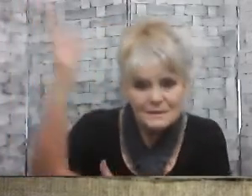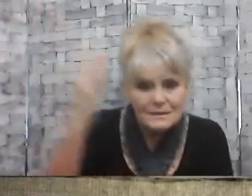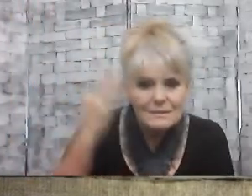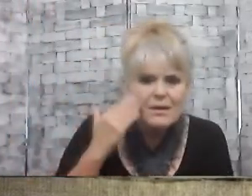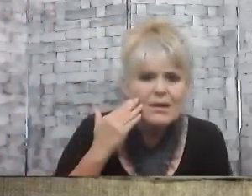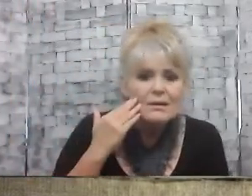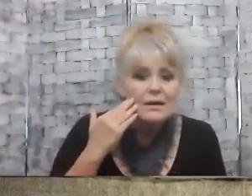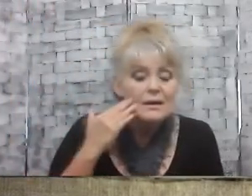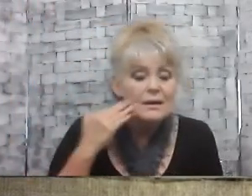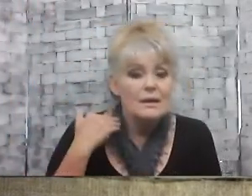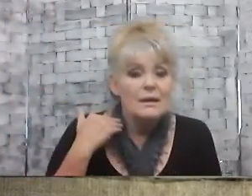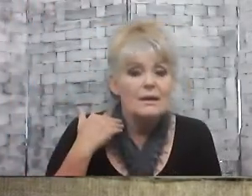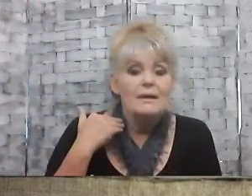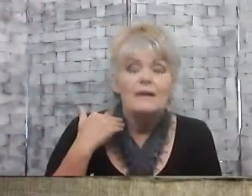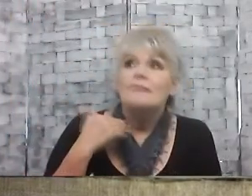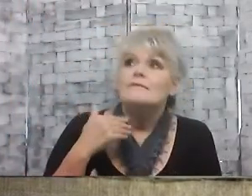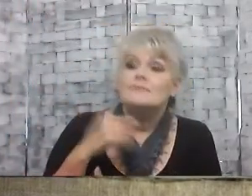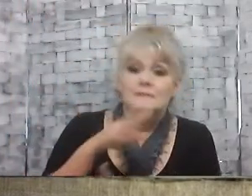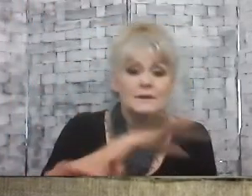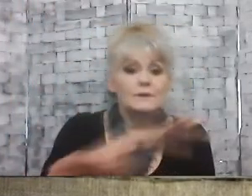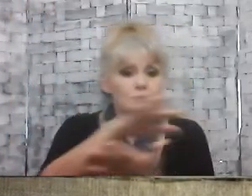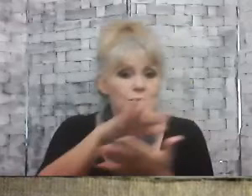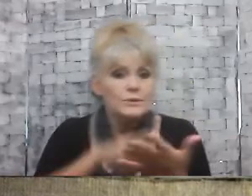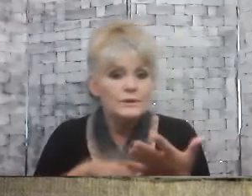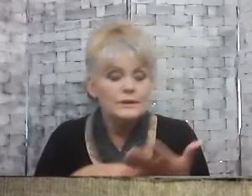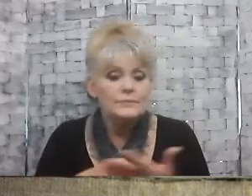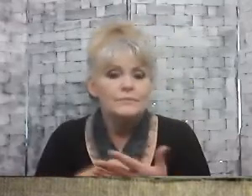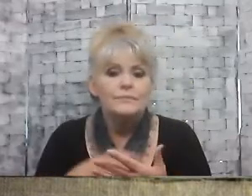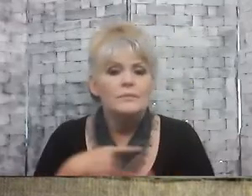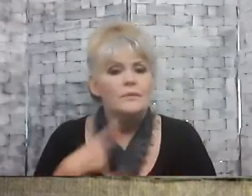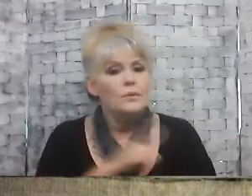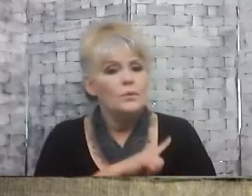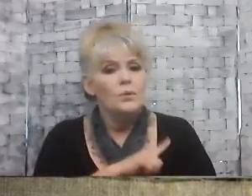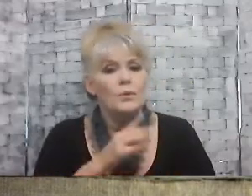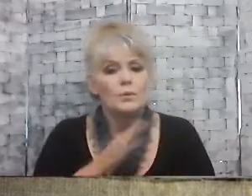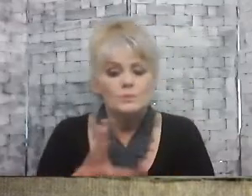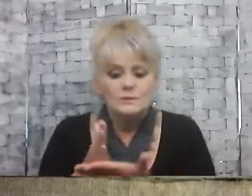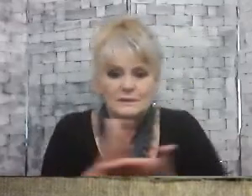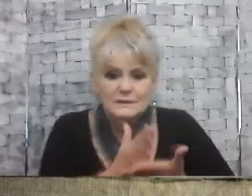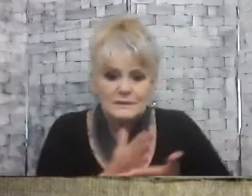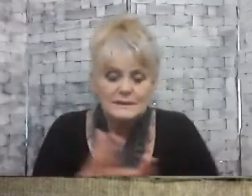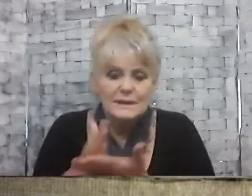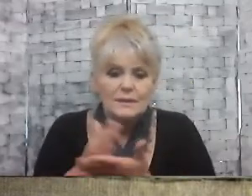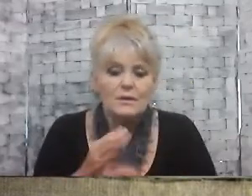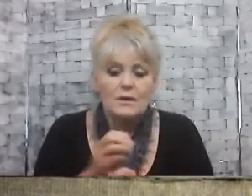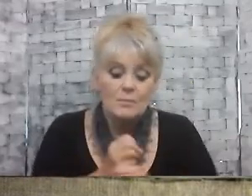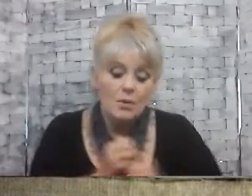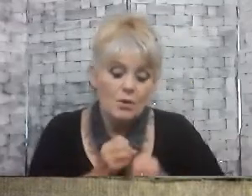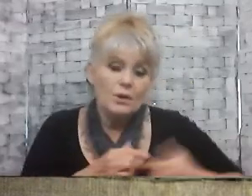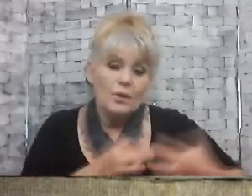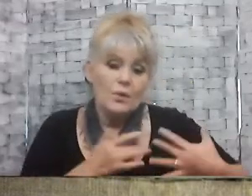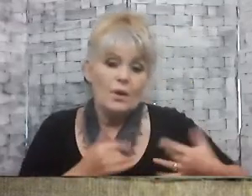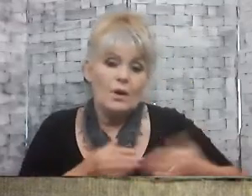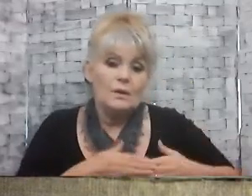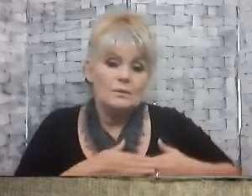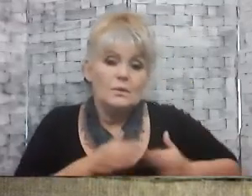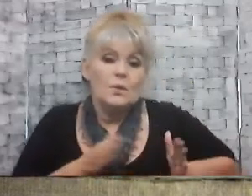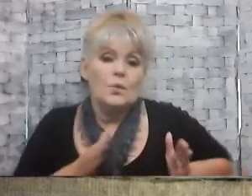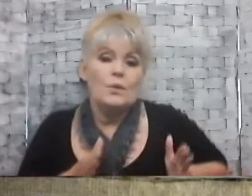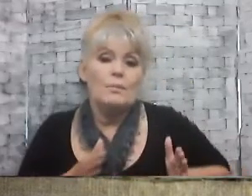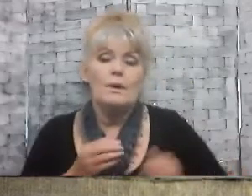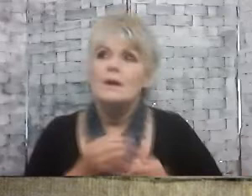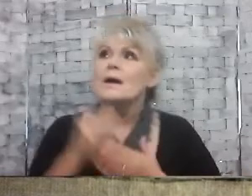story lang al klaar. Maar daar is genade en die story is aan die gang en ek en jy is deel. Hou jou hart